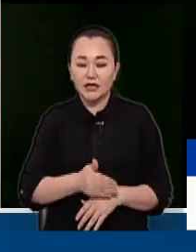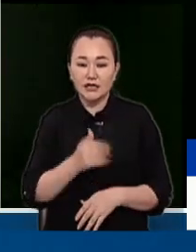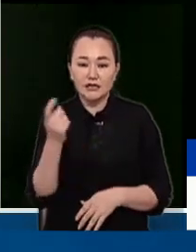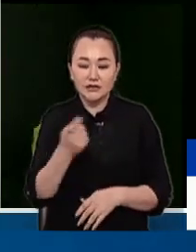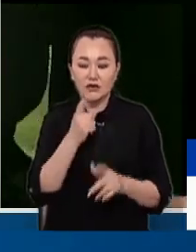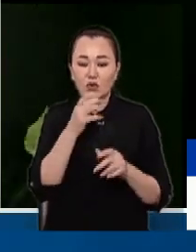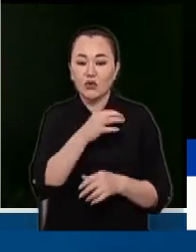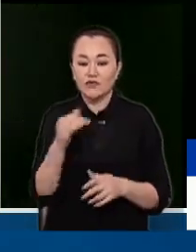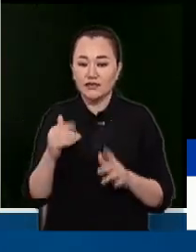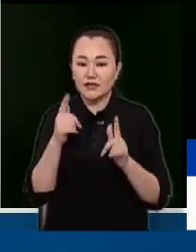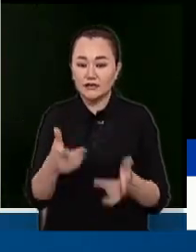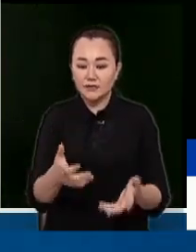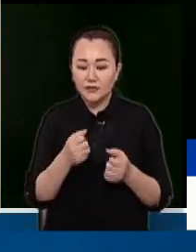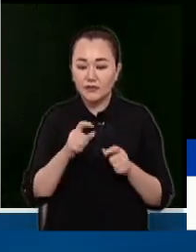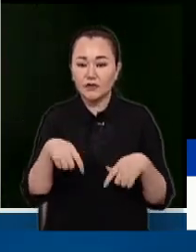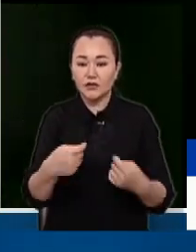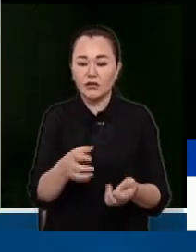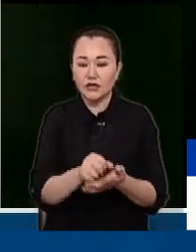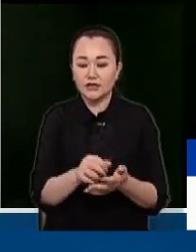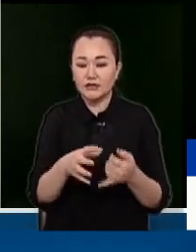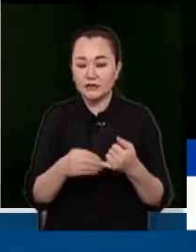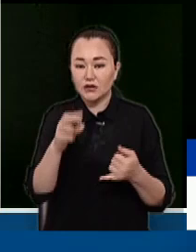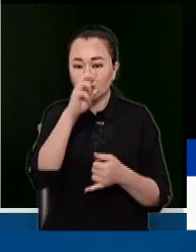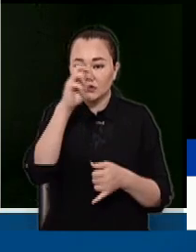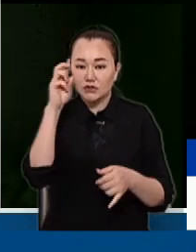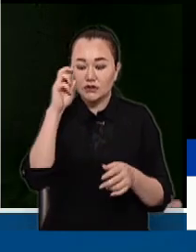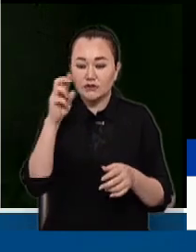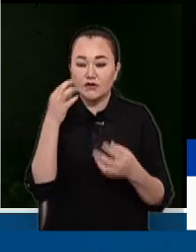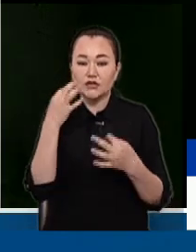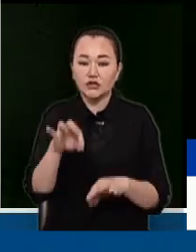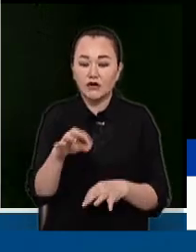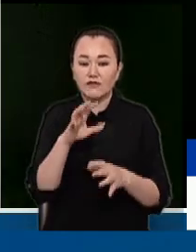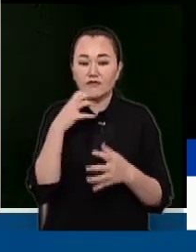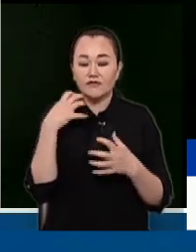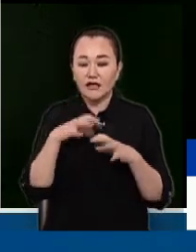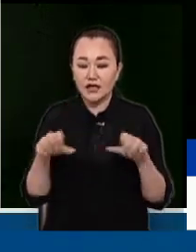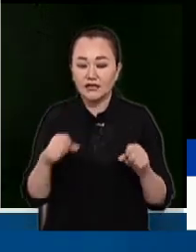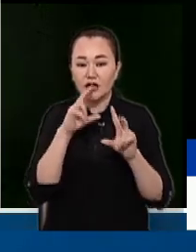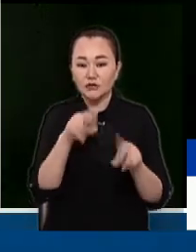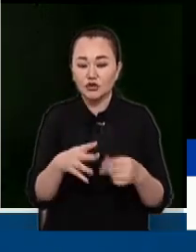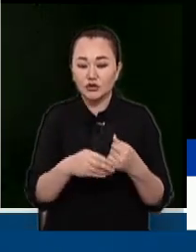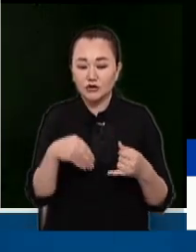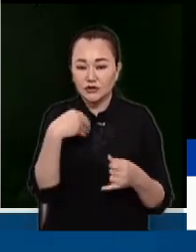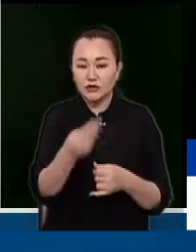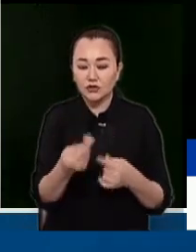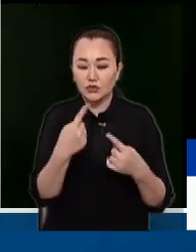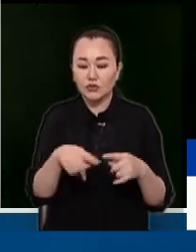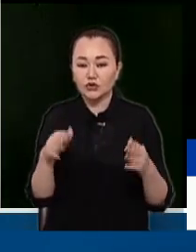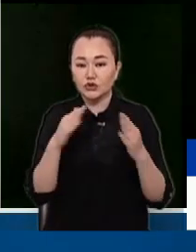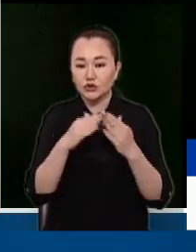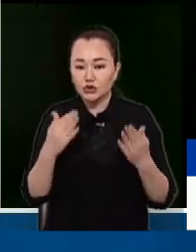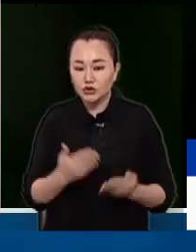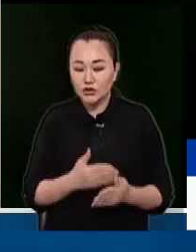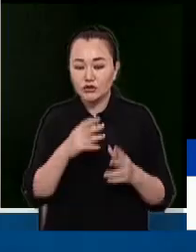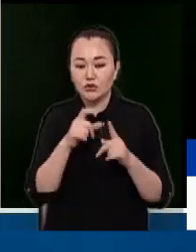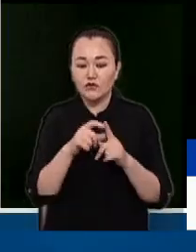официальное согласие на передачу арендованных земель государству. Власти взамен обещали выдать участки под жилье, но слова не